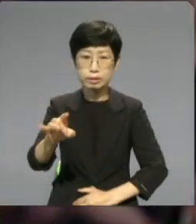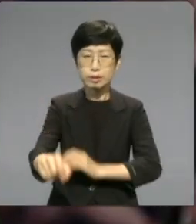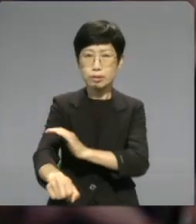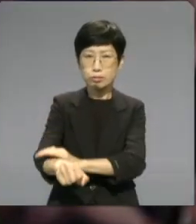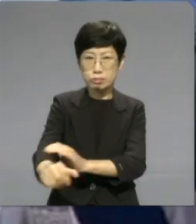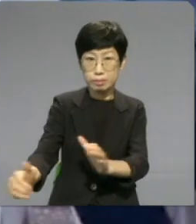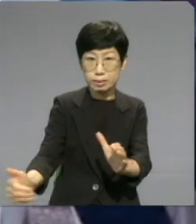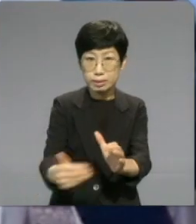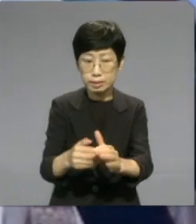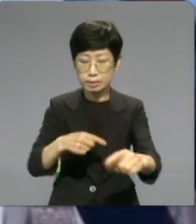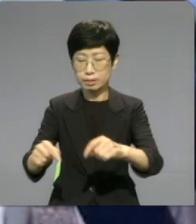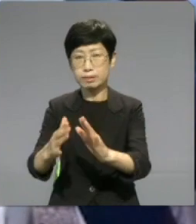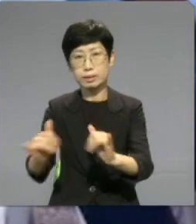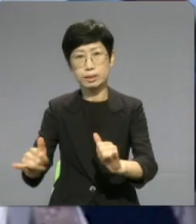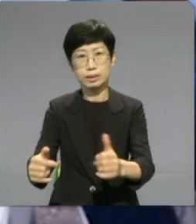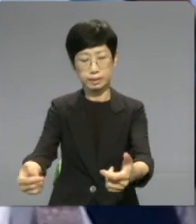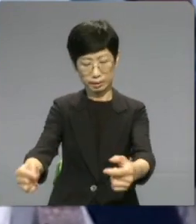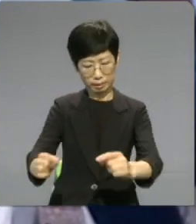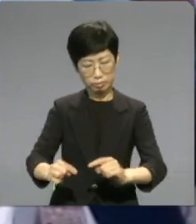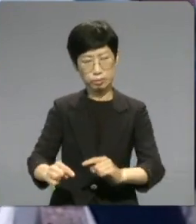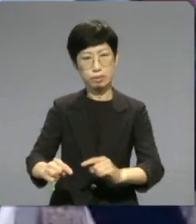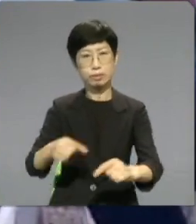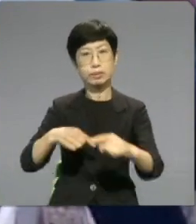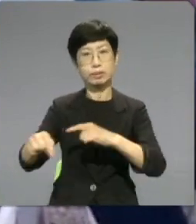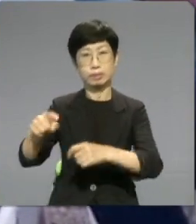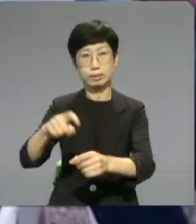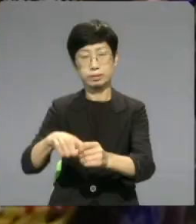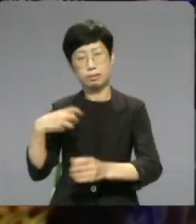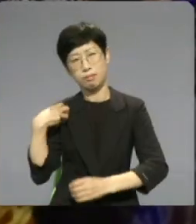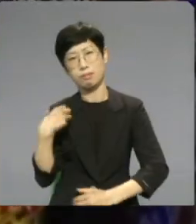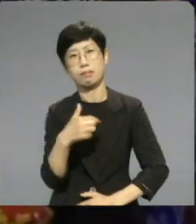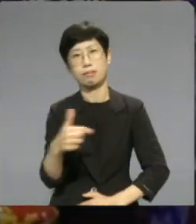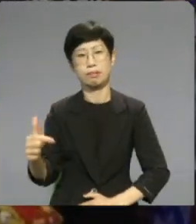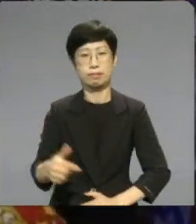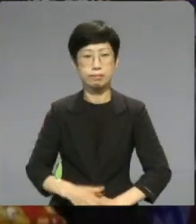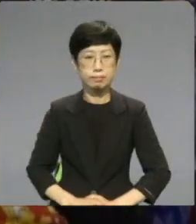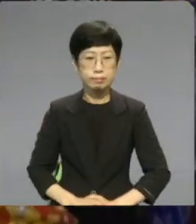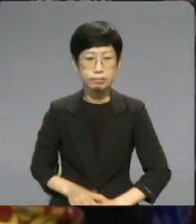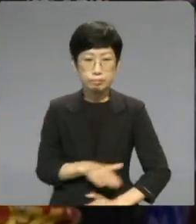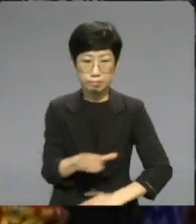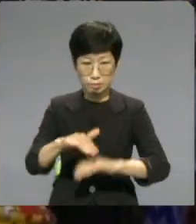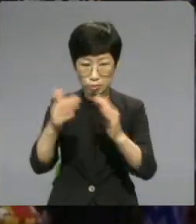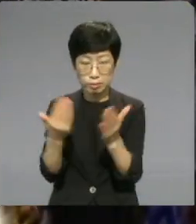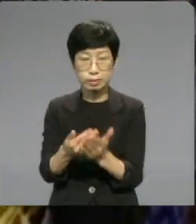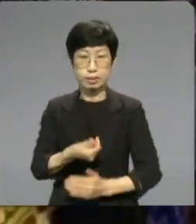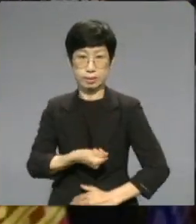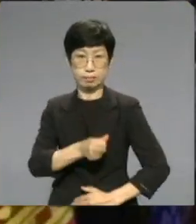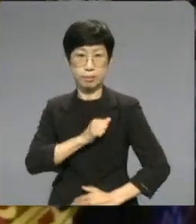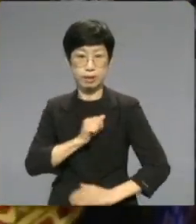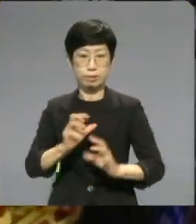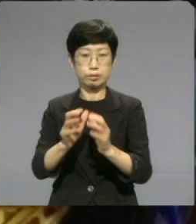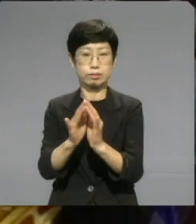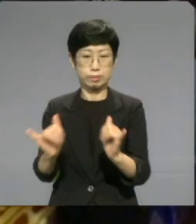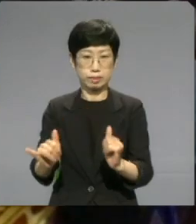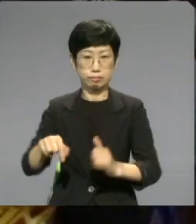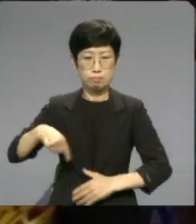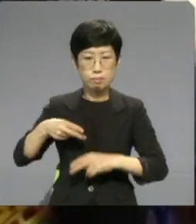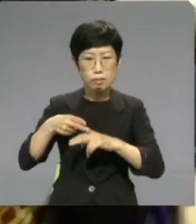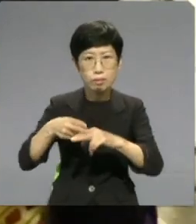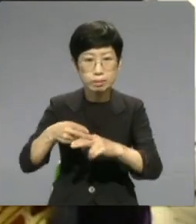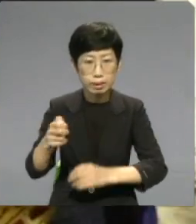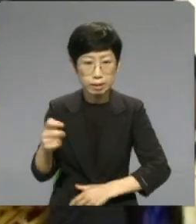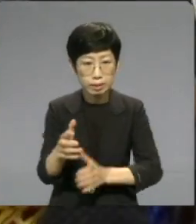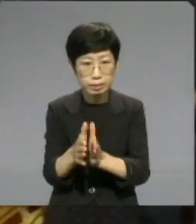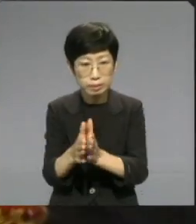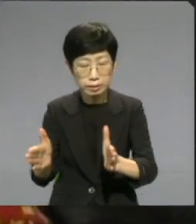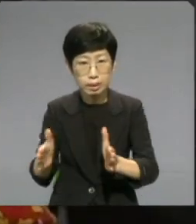내각에 참여시킨다는 것도 정치적 부담이 큽니다. Todos somos españoles. Digo, no puede ser que haya un partido